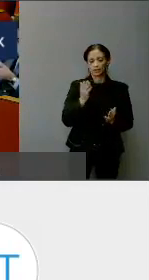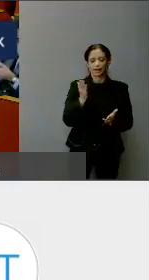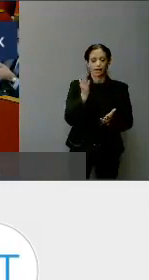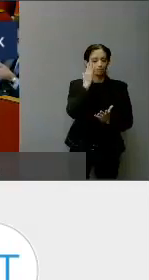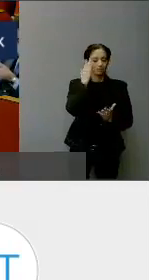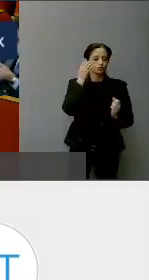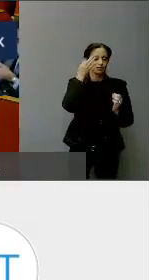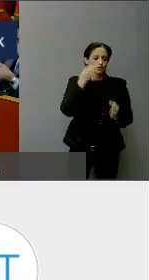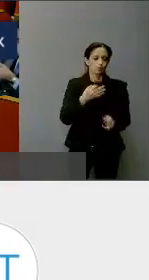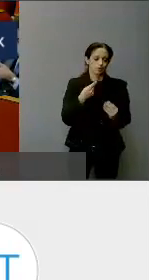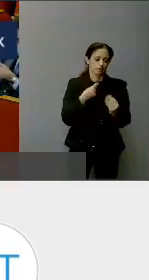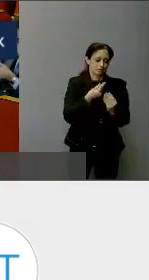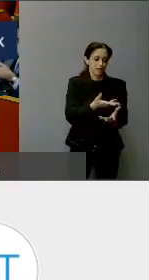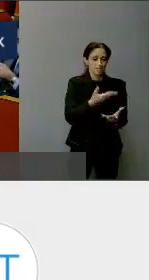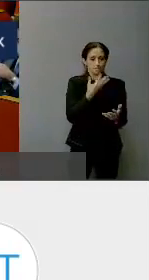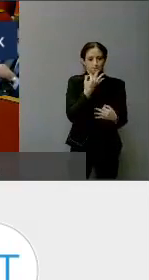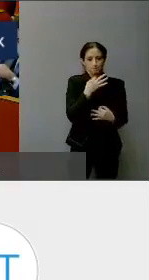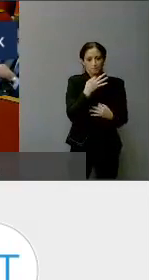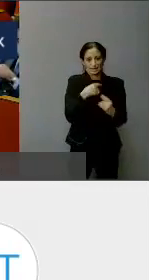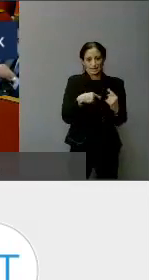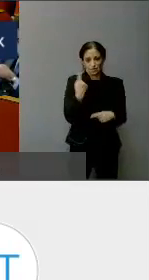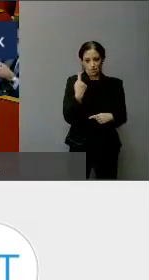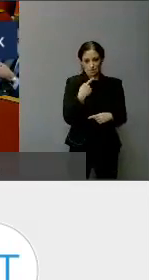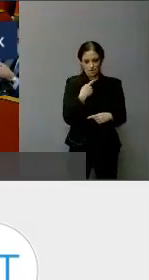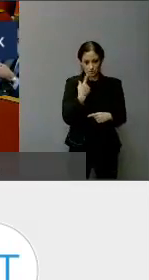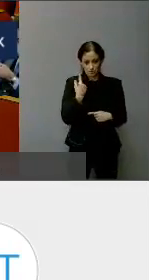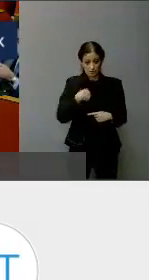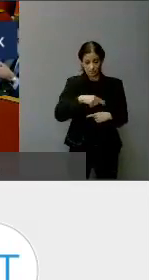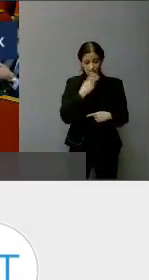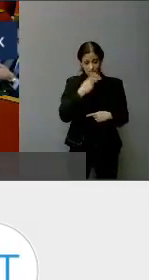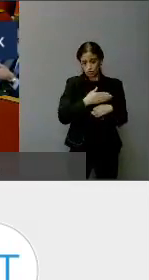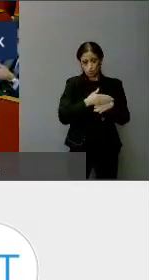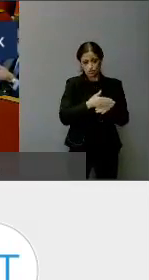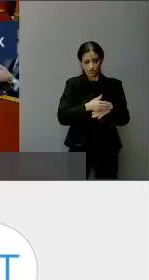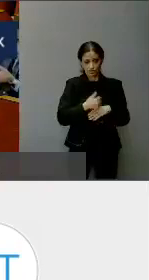non è chiaramente non condividiamo grazie